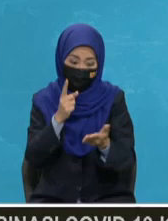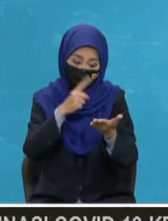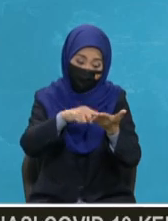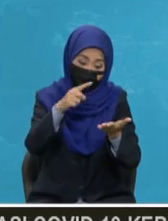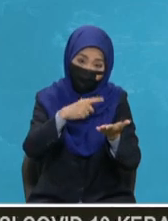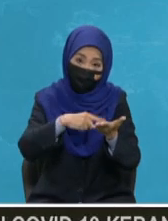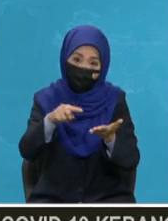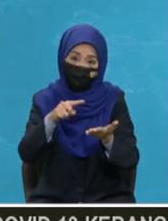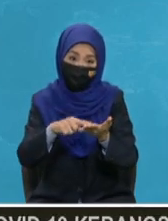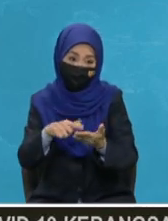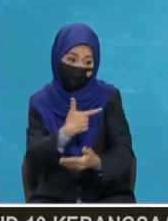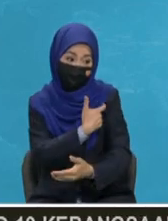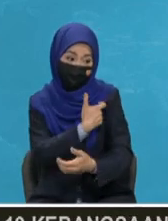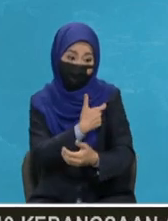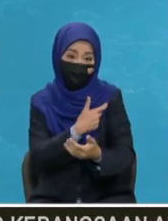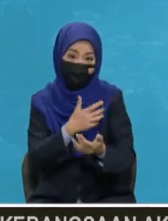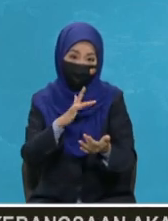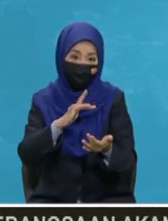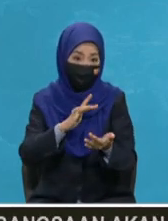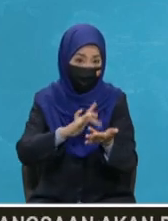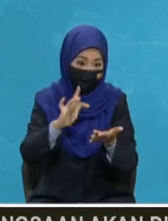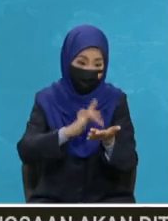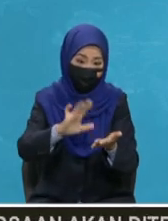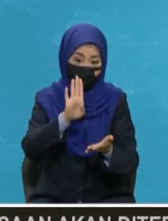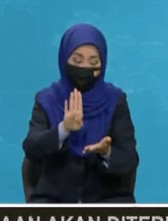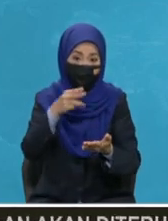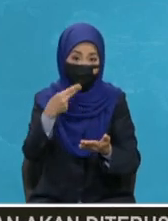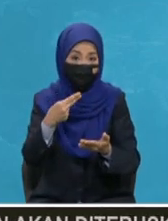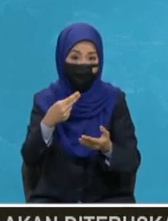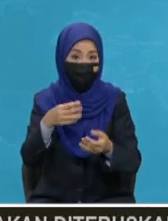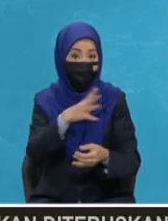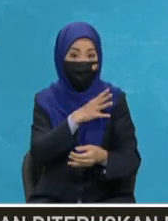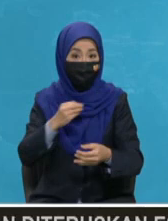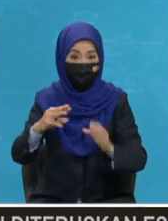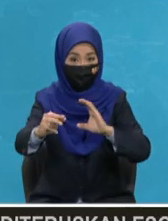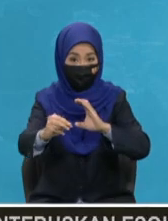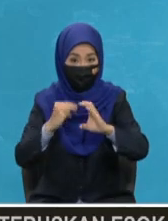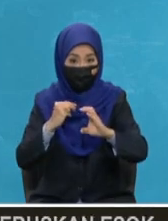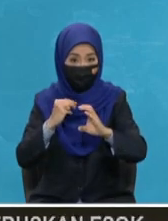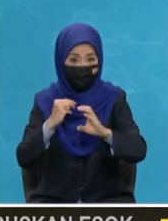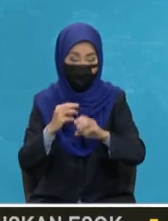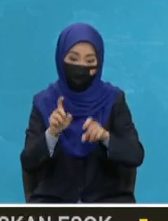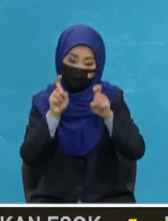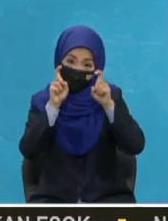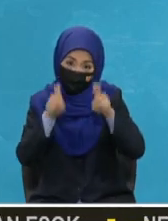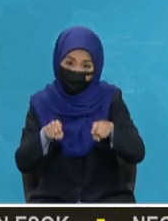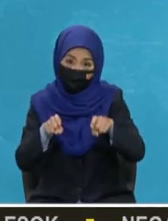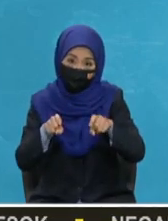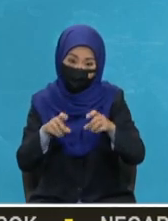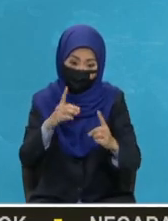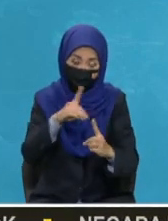perjanjian vaksinasi Melalui aplikasi blueftp atau pesanan ringkas SMS dari masa ke semasa bagi memastikan